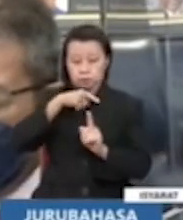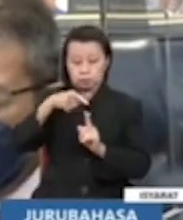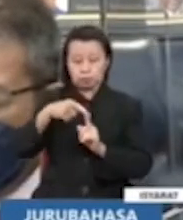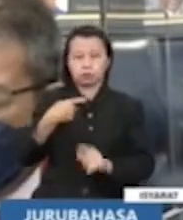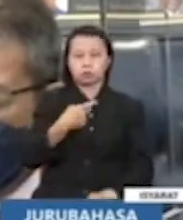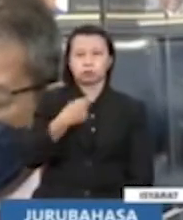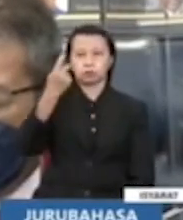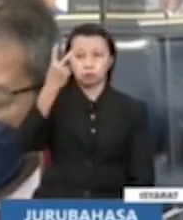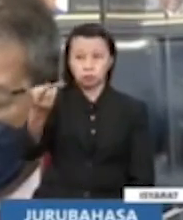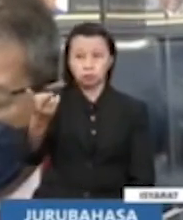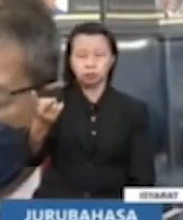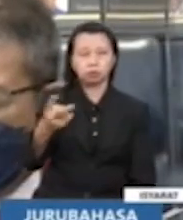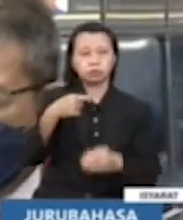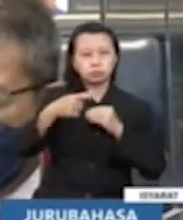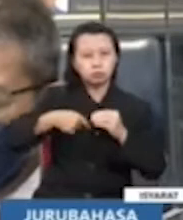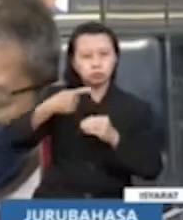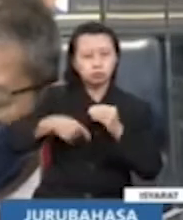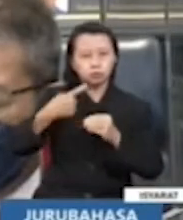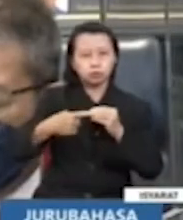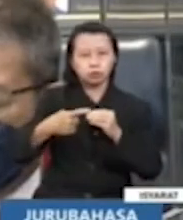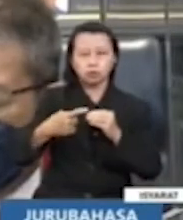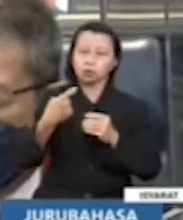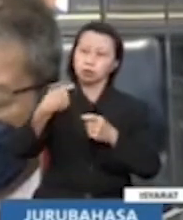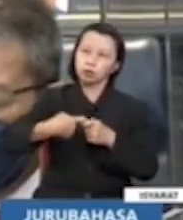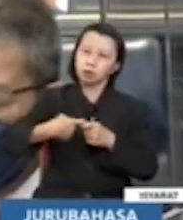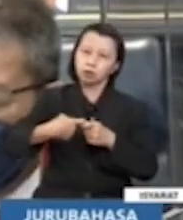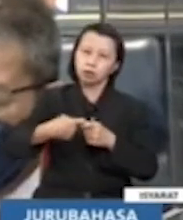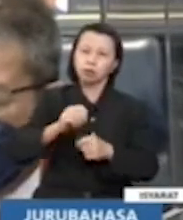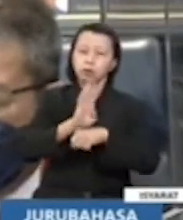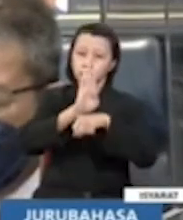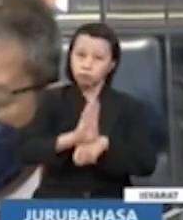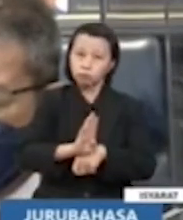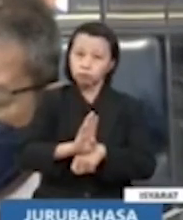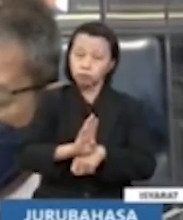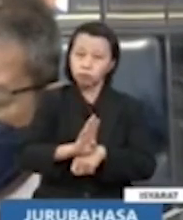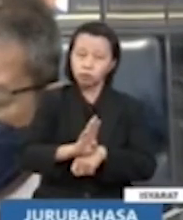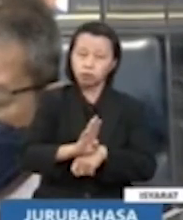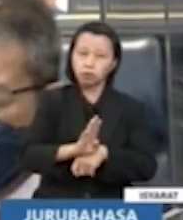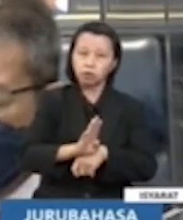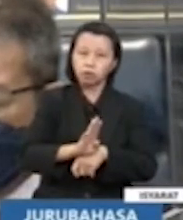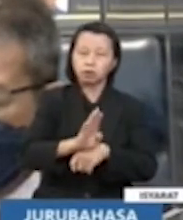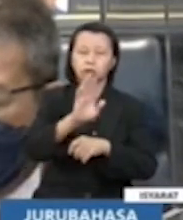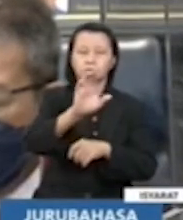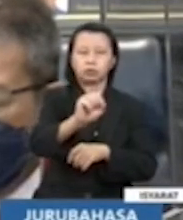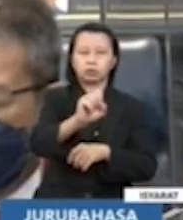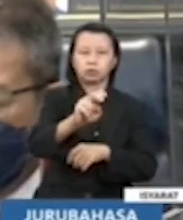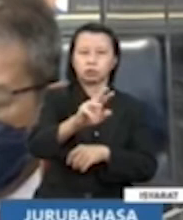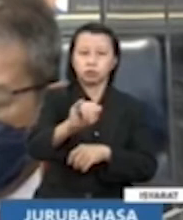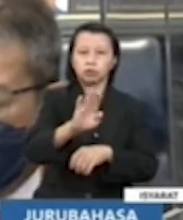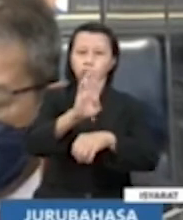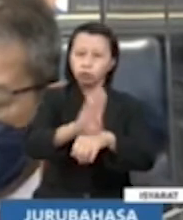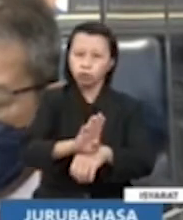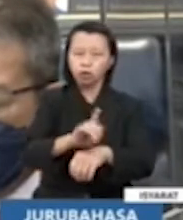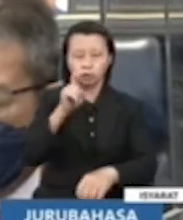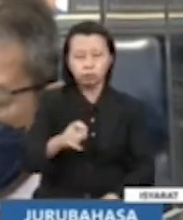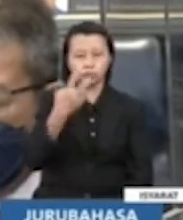kita melihat soal-soal yang berkaitan dengan kebudayaan, dengan seni budaya, kita harus melihatnya